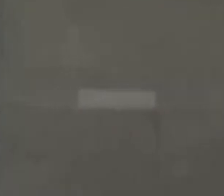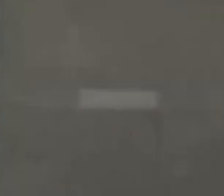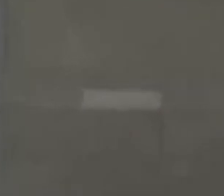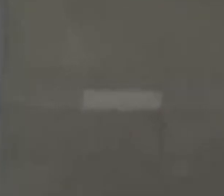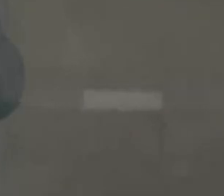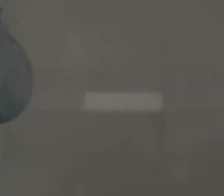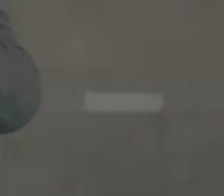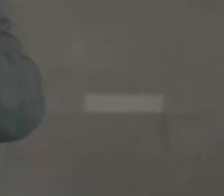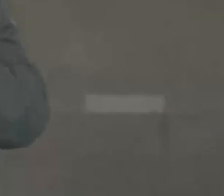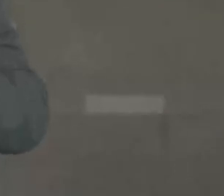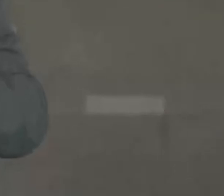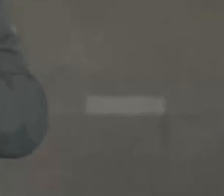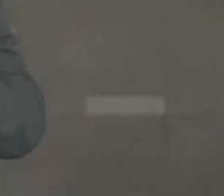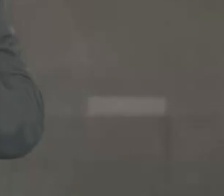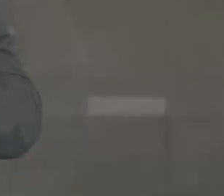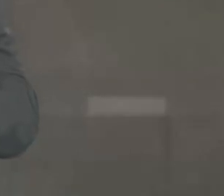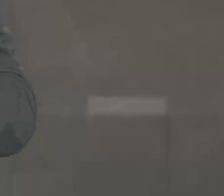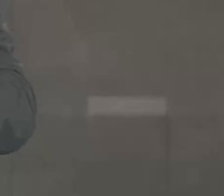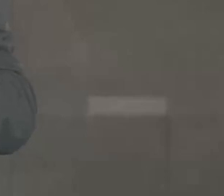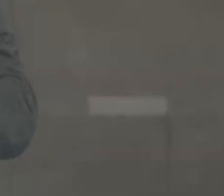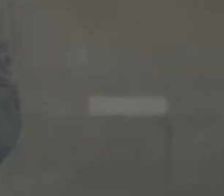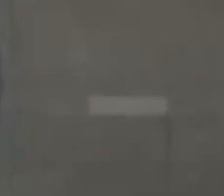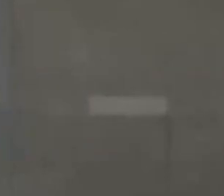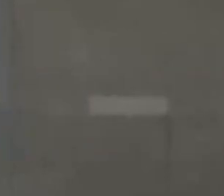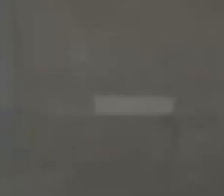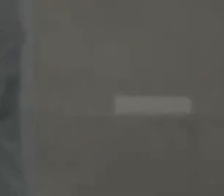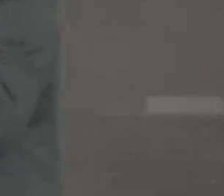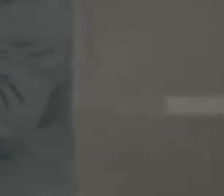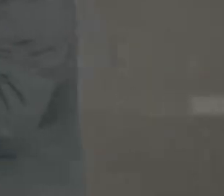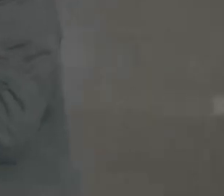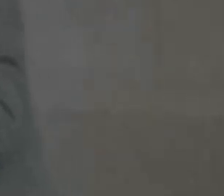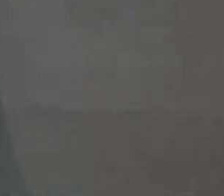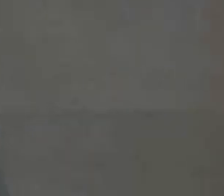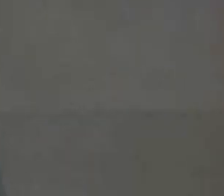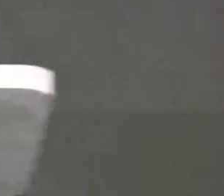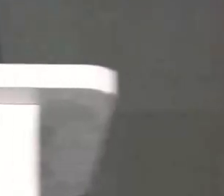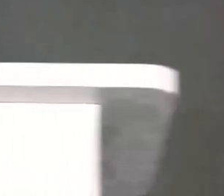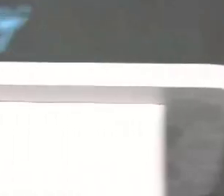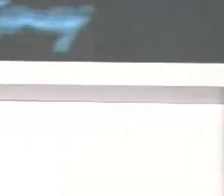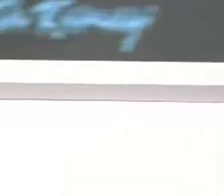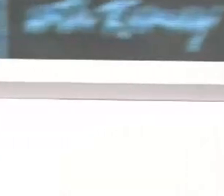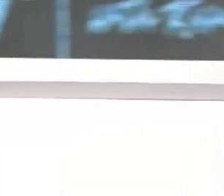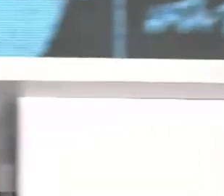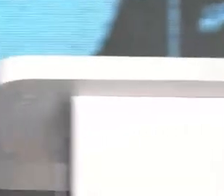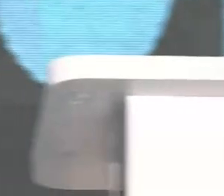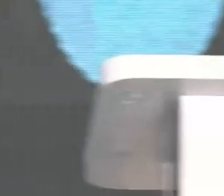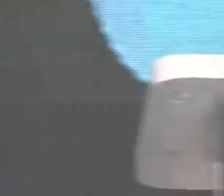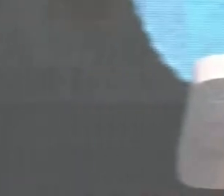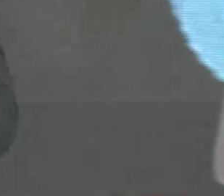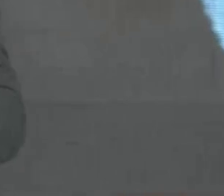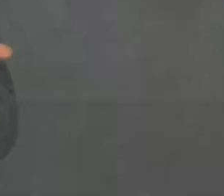Et l'Éternel dit à Moïse, fais-toi un serpent d'airain. Pas d'argumentation,